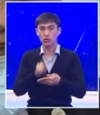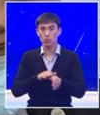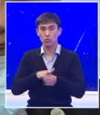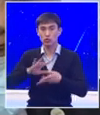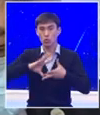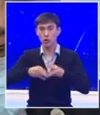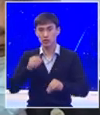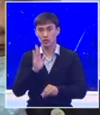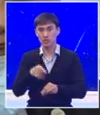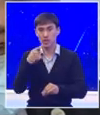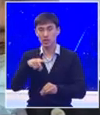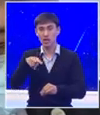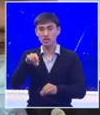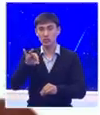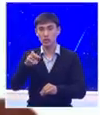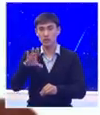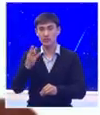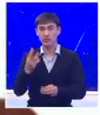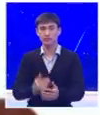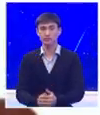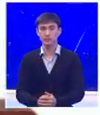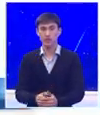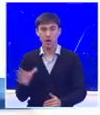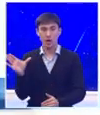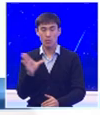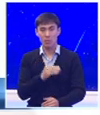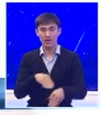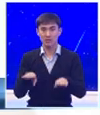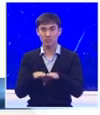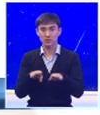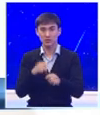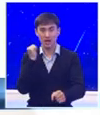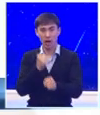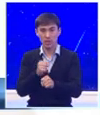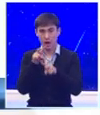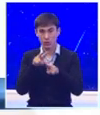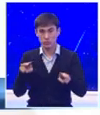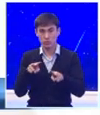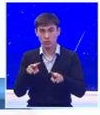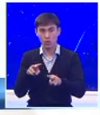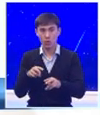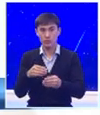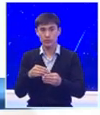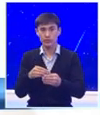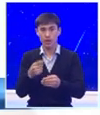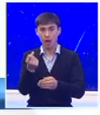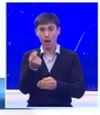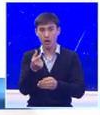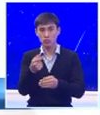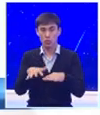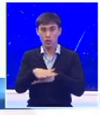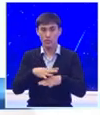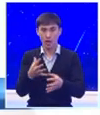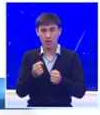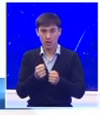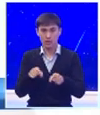қорытынды шығарамыз деді Ләззат Тұрлашев. Енді бәріне қатаң бірдей қарауымыз керек. Ол аз көлемінде жер